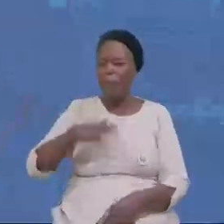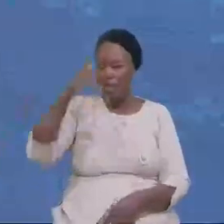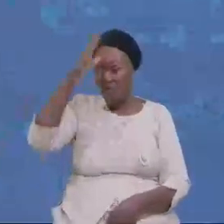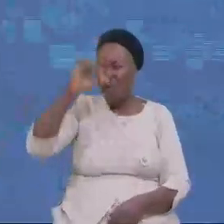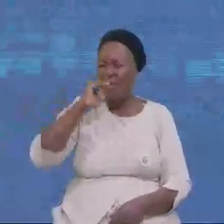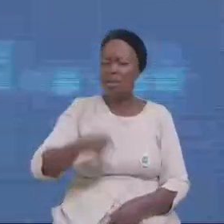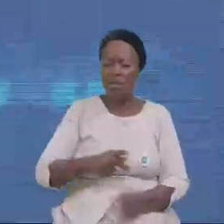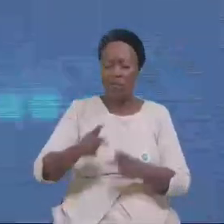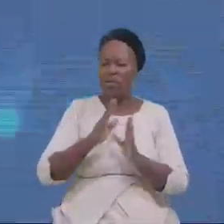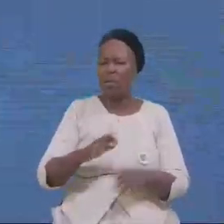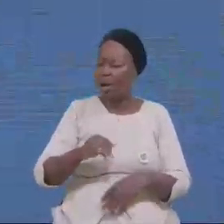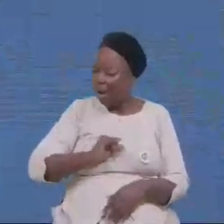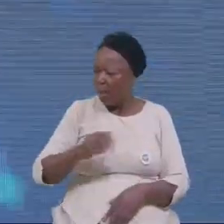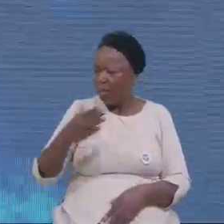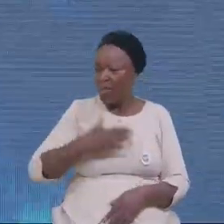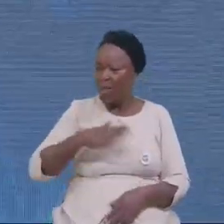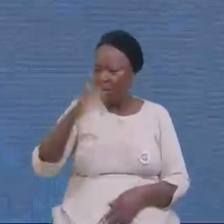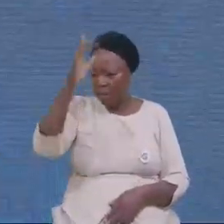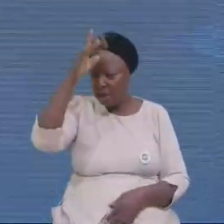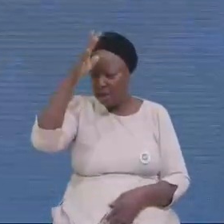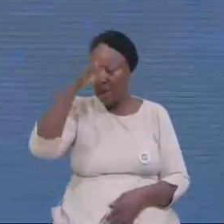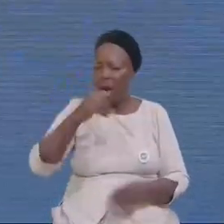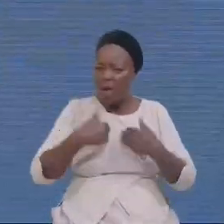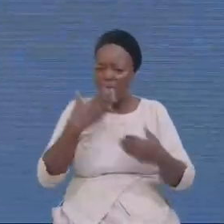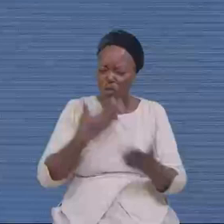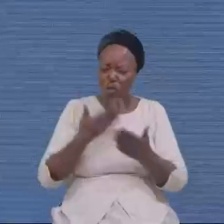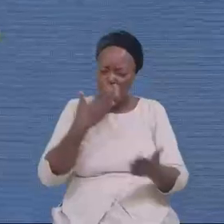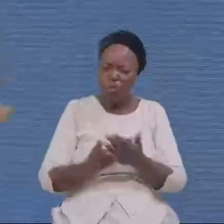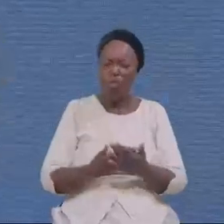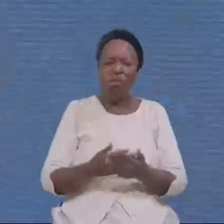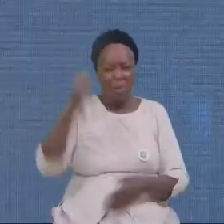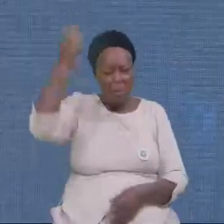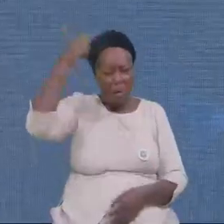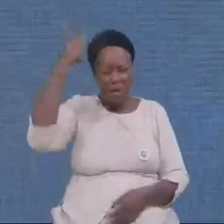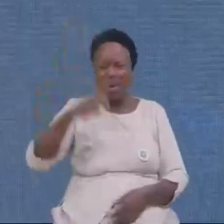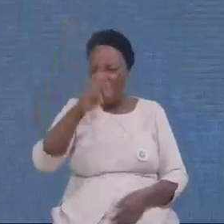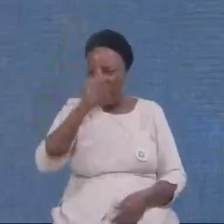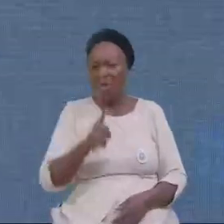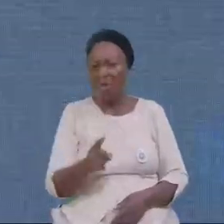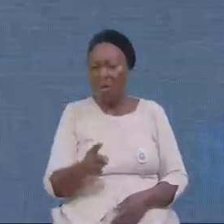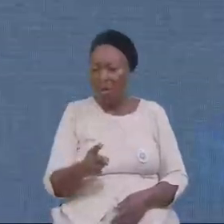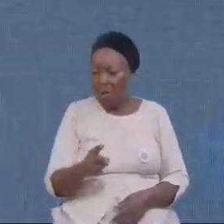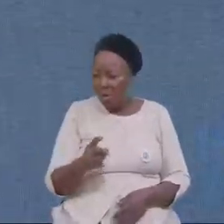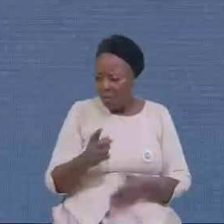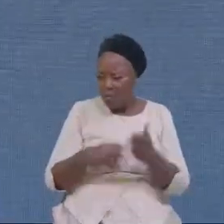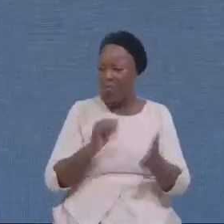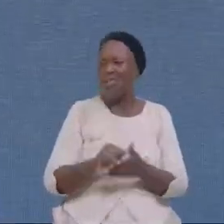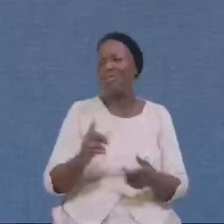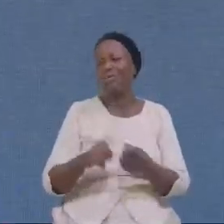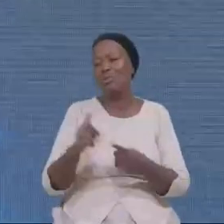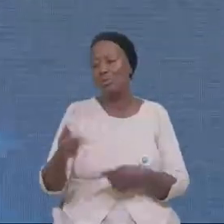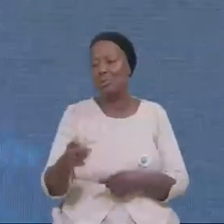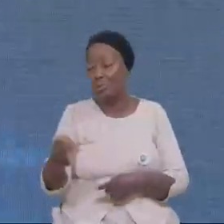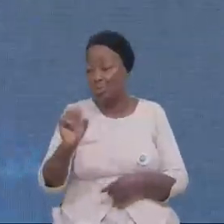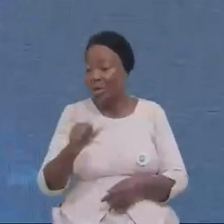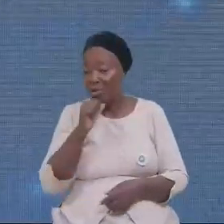professeur. Ah, mon papa, ce papa-là, il a un bon cerveau. Et qu'est-ce que ça va faire pour toi? Tu ne peux pas penser avec le cerveau